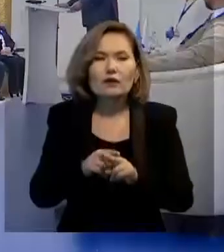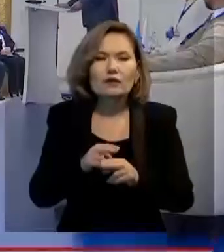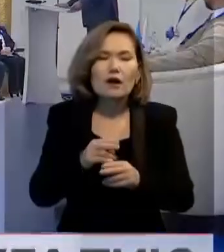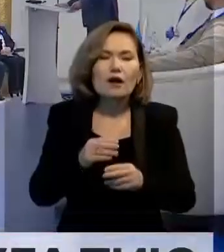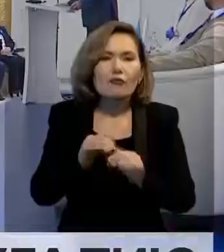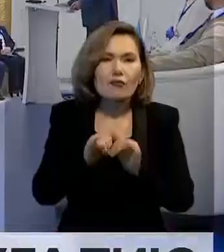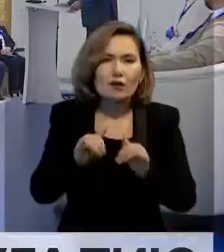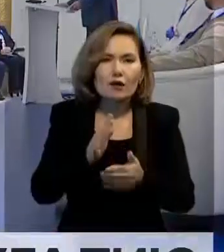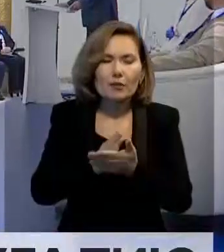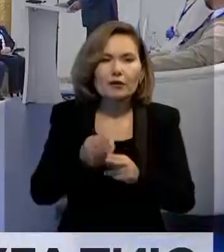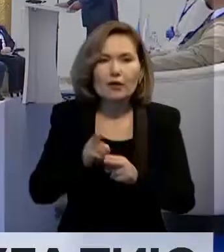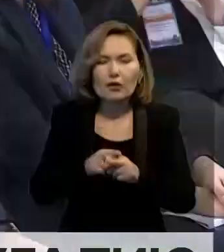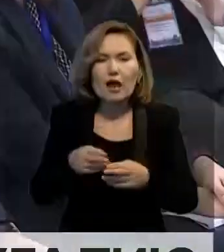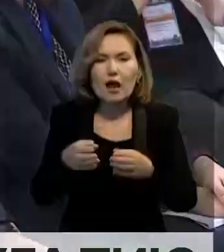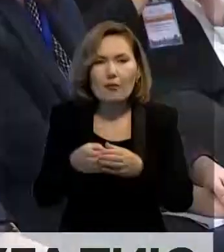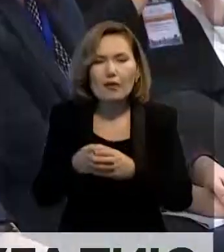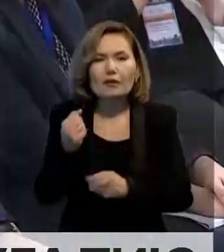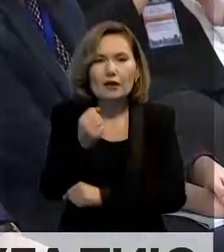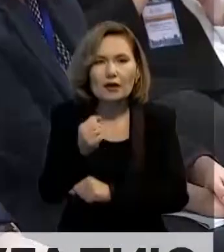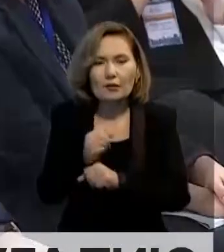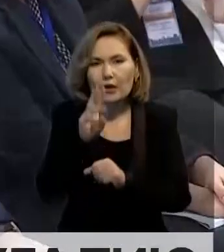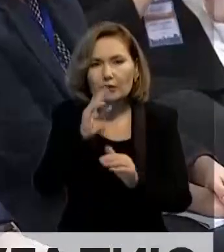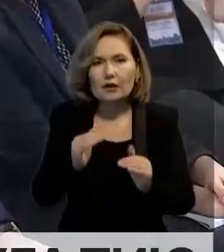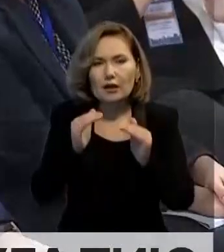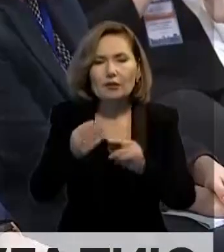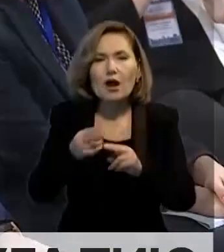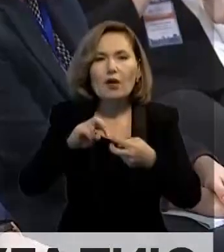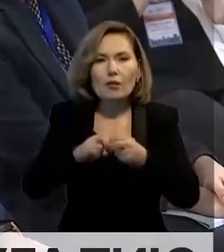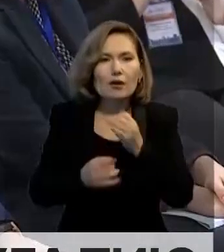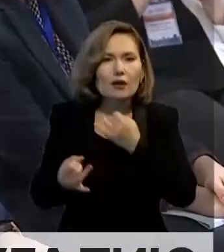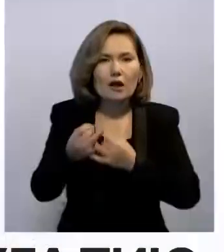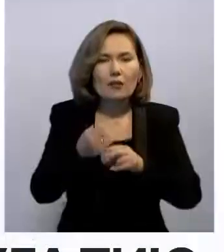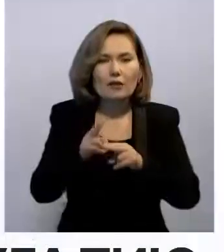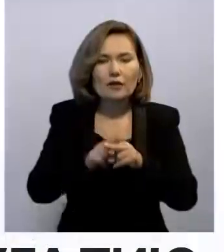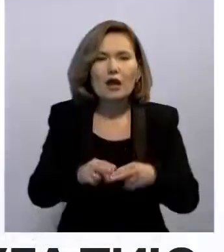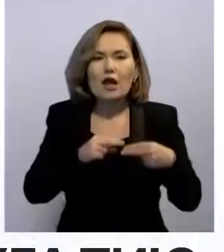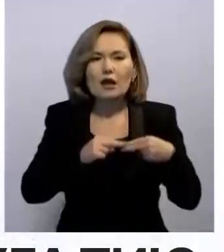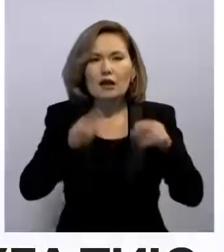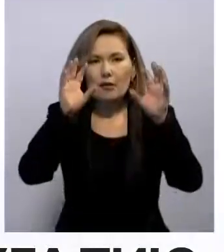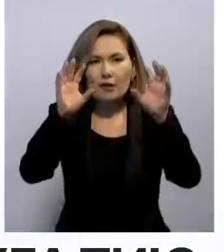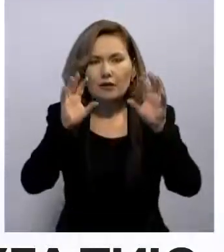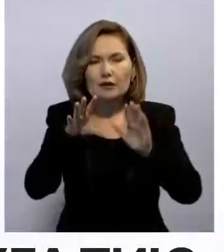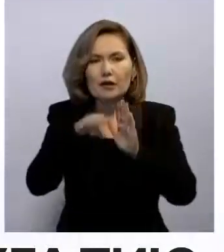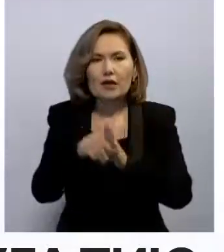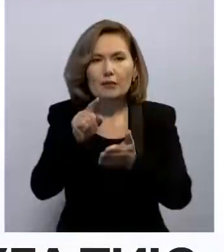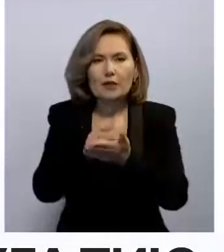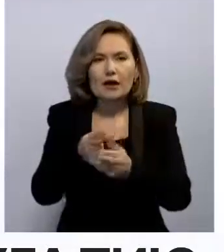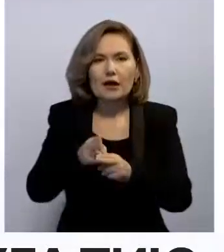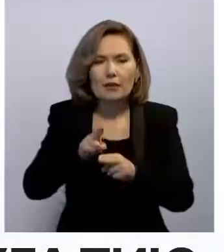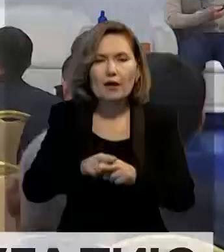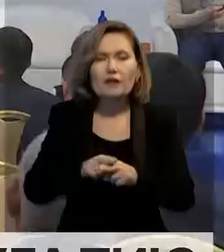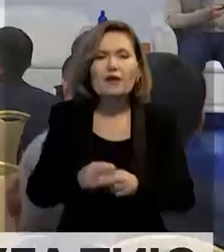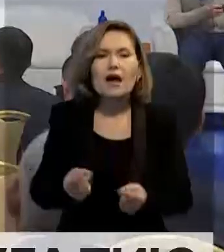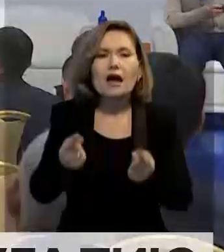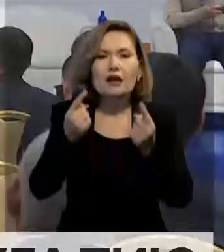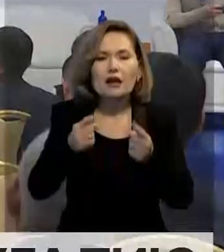кәсіпорынның табысы әділ бөлінуі қажет. Кәсіподақтар федерациясы осындай бастама көтеріп, оны еңбек туралы заңға енгізбек. Кәсіби мереке қарсаңында